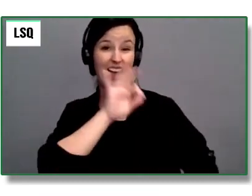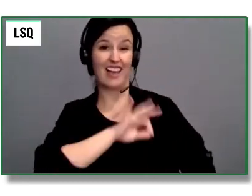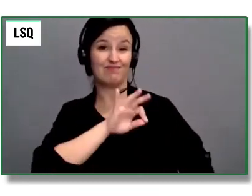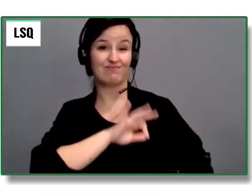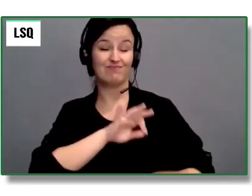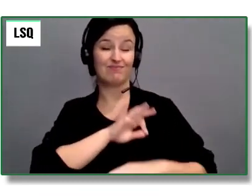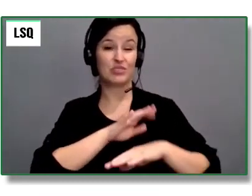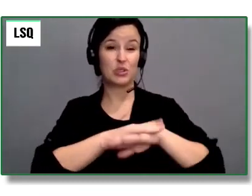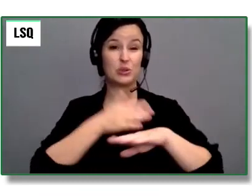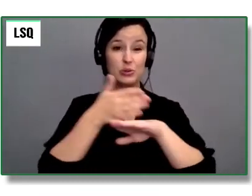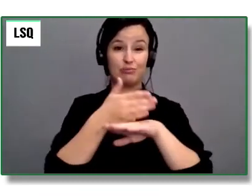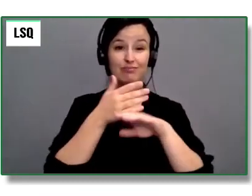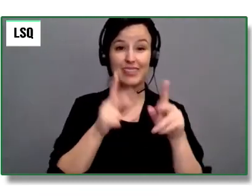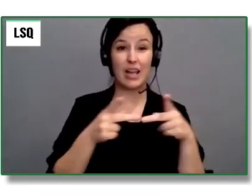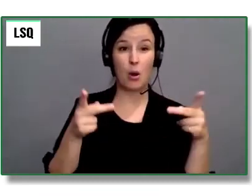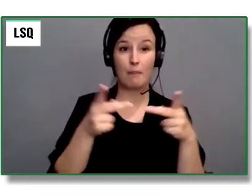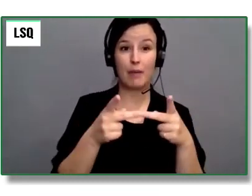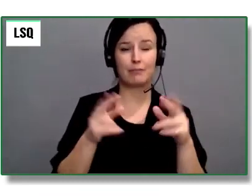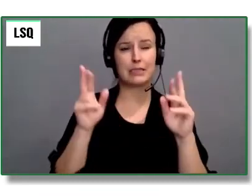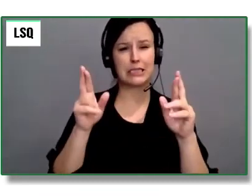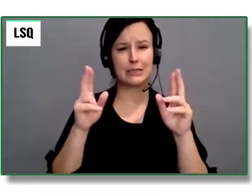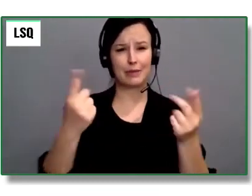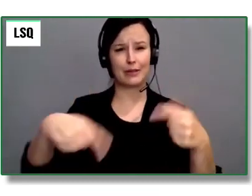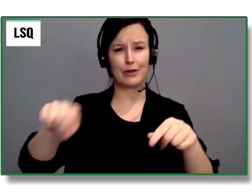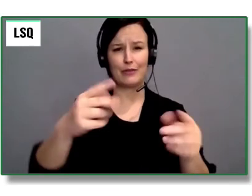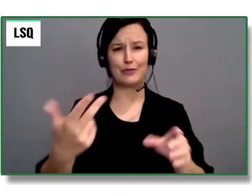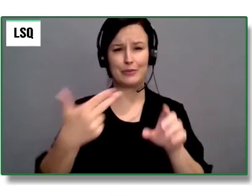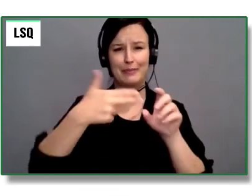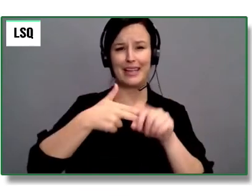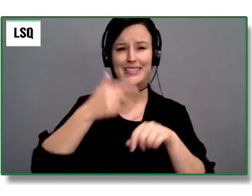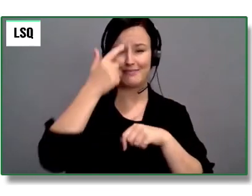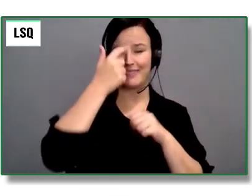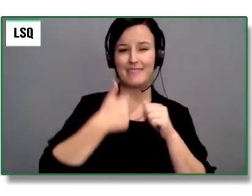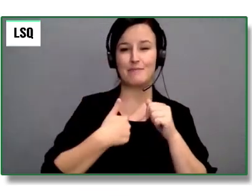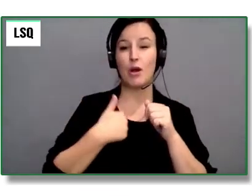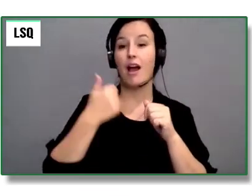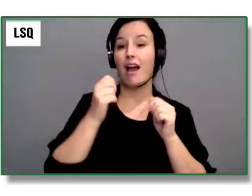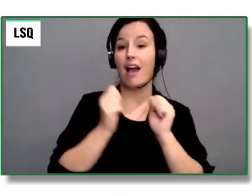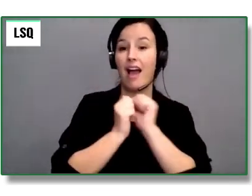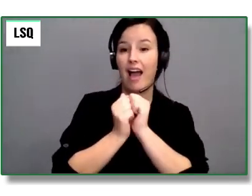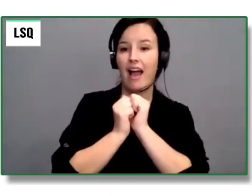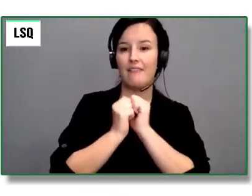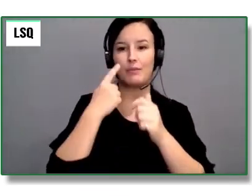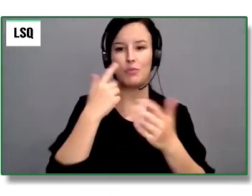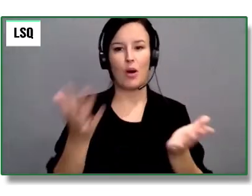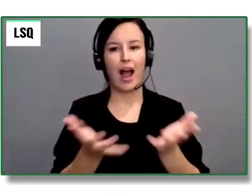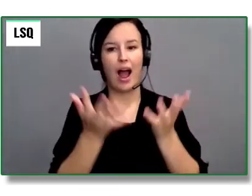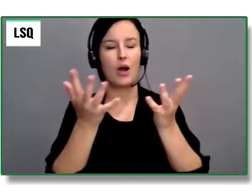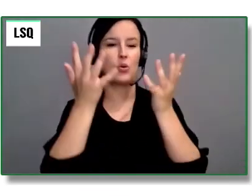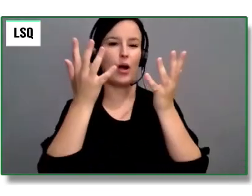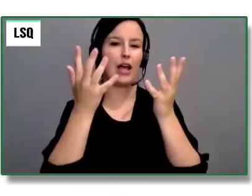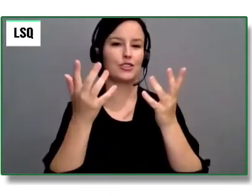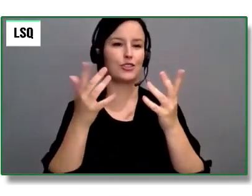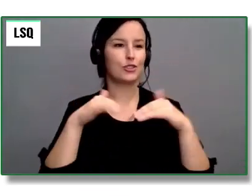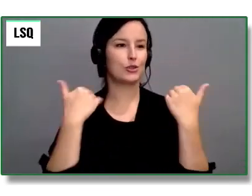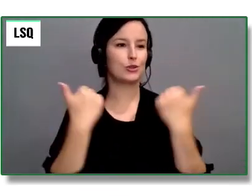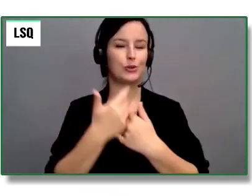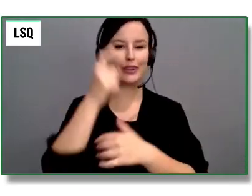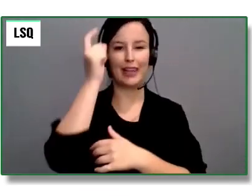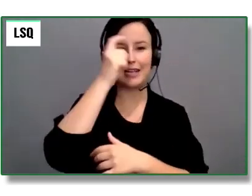parc et j'espère que vous allez vous joindre à moi pour prioriser cette expérience et aussi pour dire